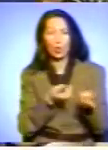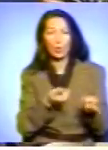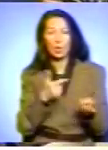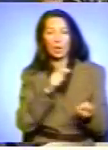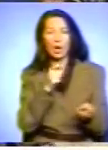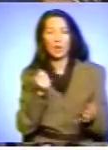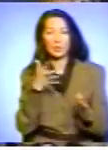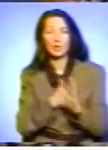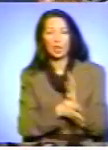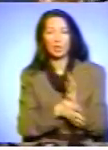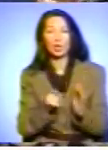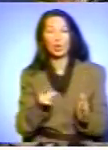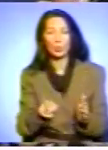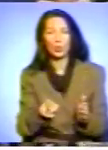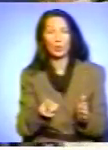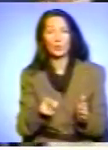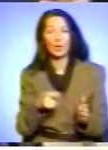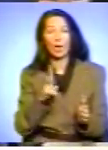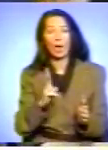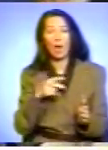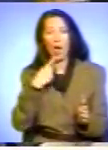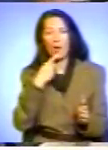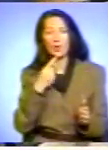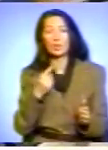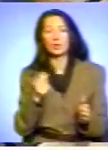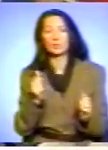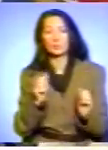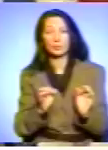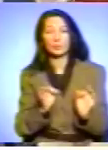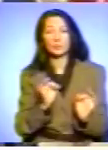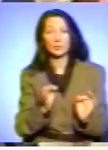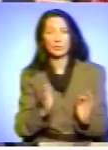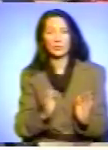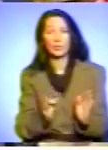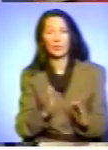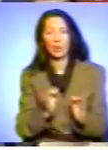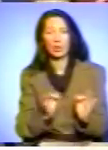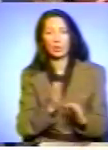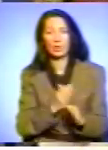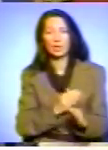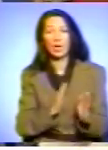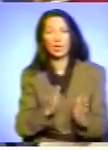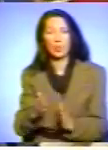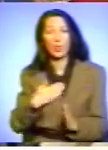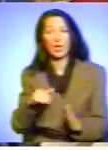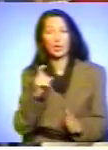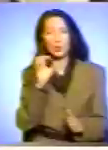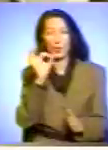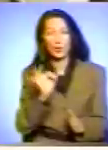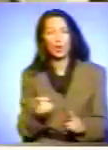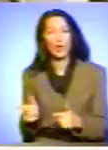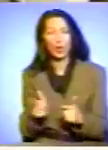Тому як кажуть, щадящий режим, але ми на 100%